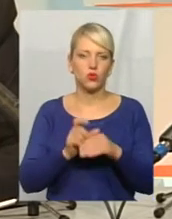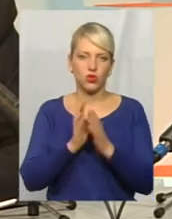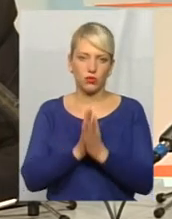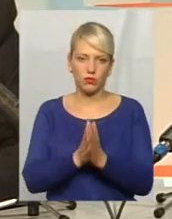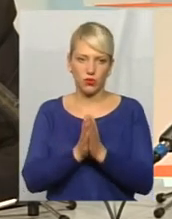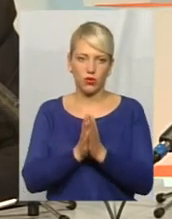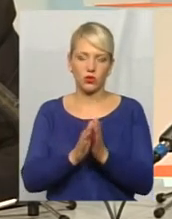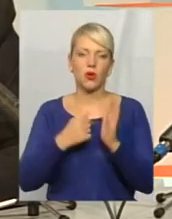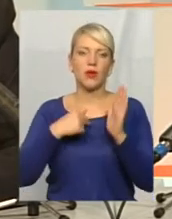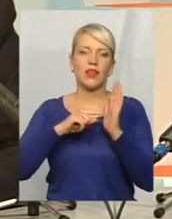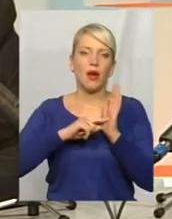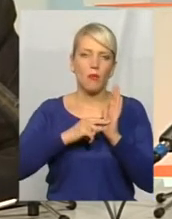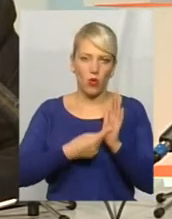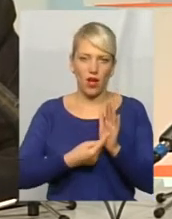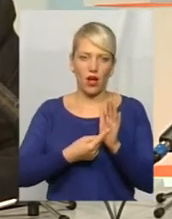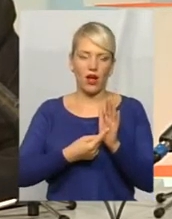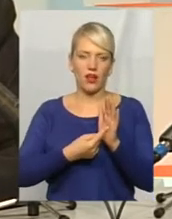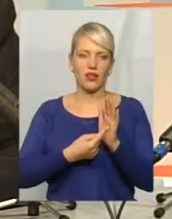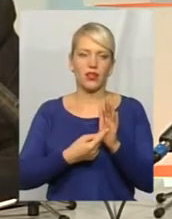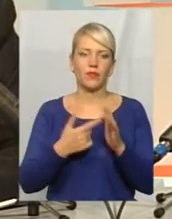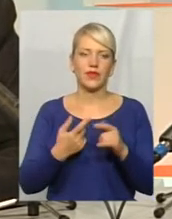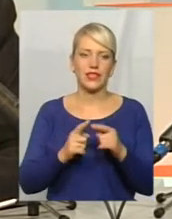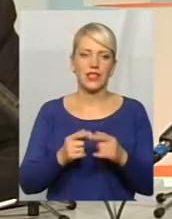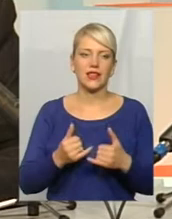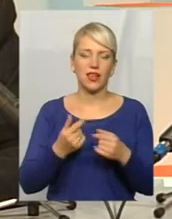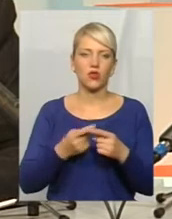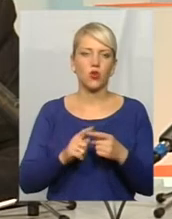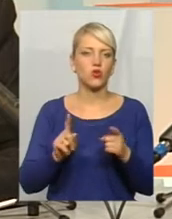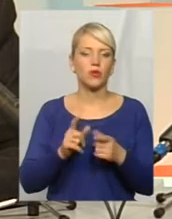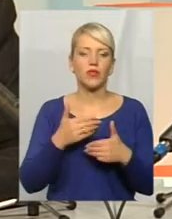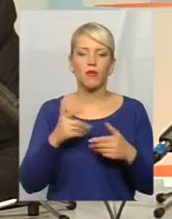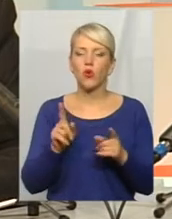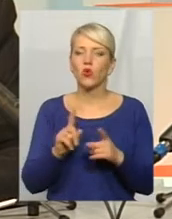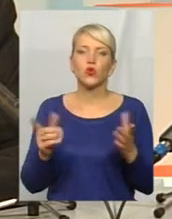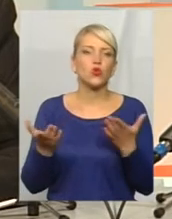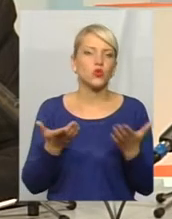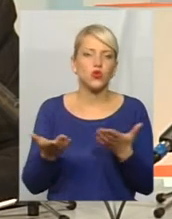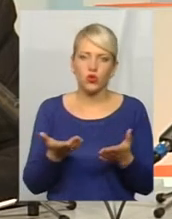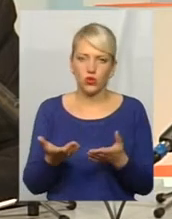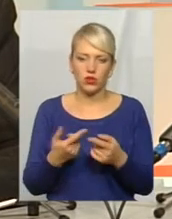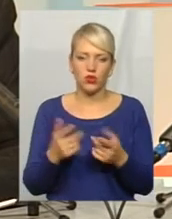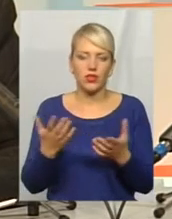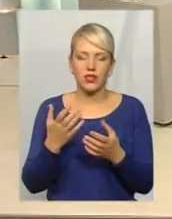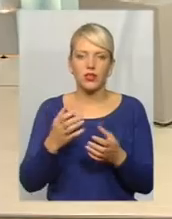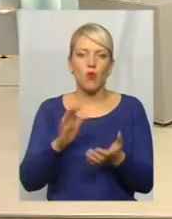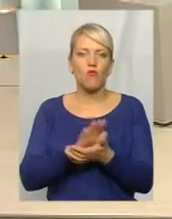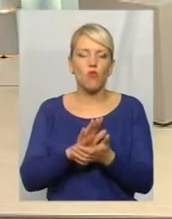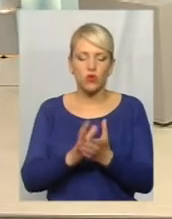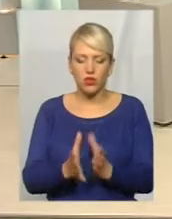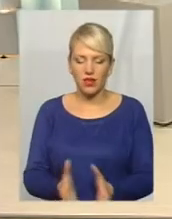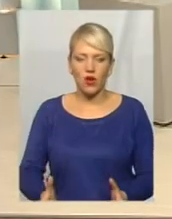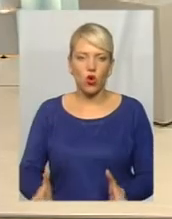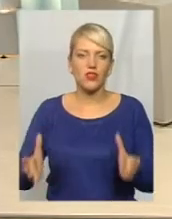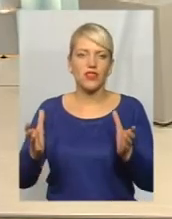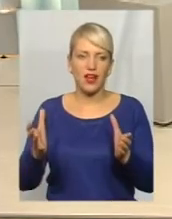ми наполягаємо для того, щоб нам хоч щось, хоч якийсь мусорний бак, мусорний